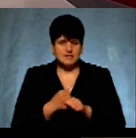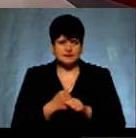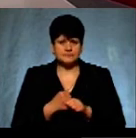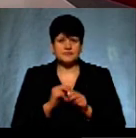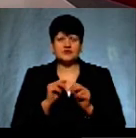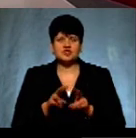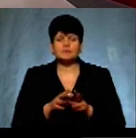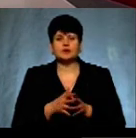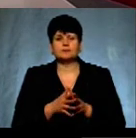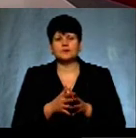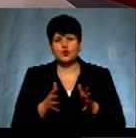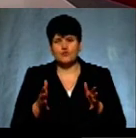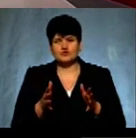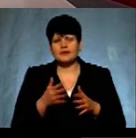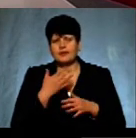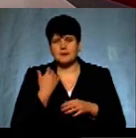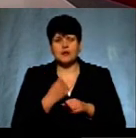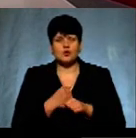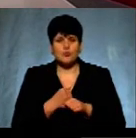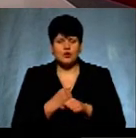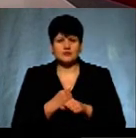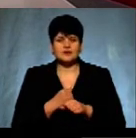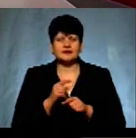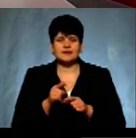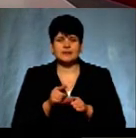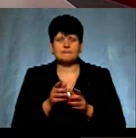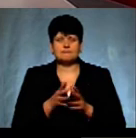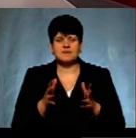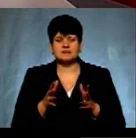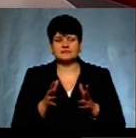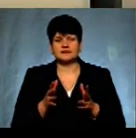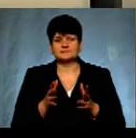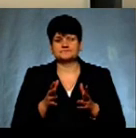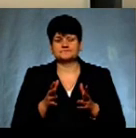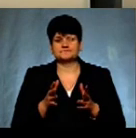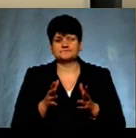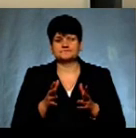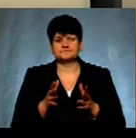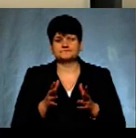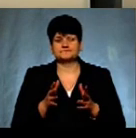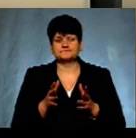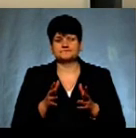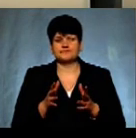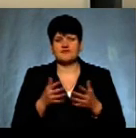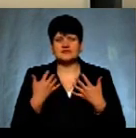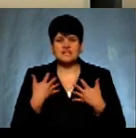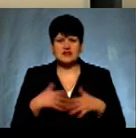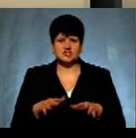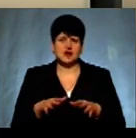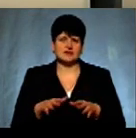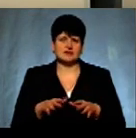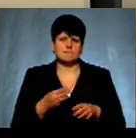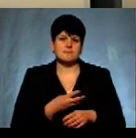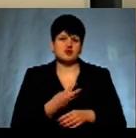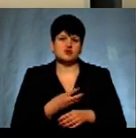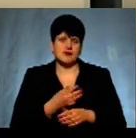чим довше людина не має роботи, тим, ну, тим більше вона розхолоджується і тоді, ну, якби втрачає навіть так вже